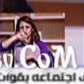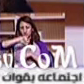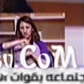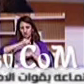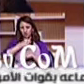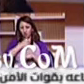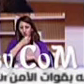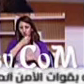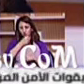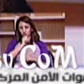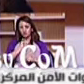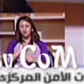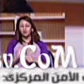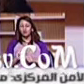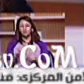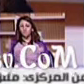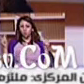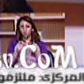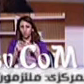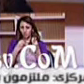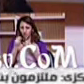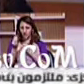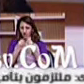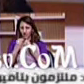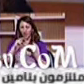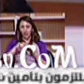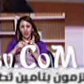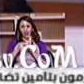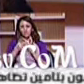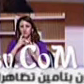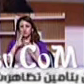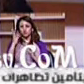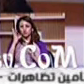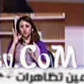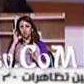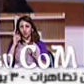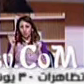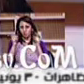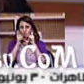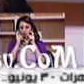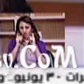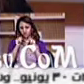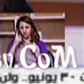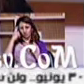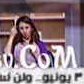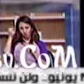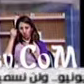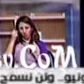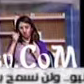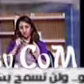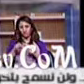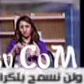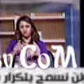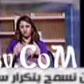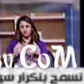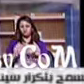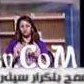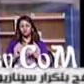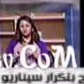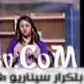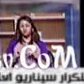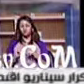للاعلان عن التحرك الشباب شباب جبهه الانقاظ شباب صحيح هو هيتزاع كمان شويه يا استاذ ياسن